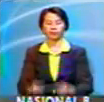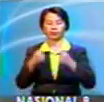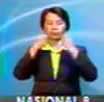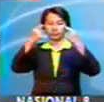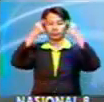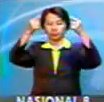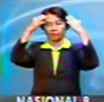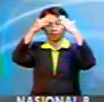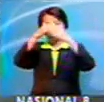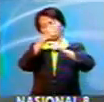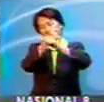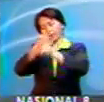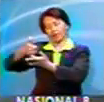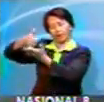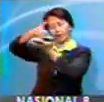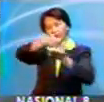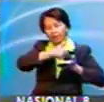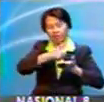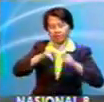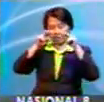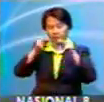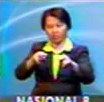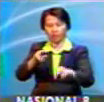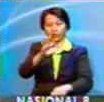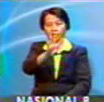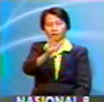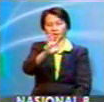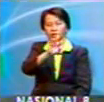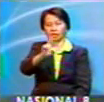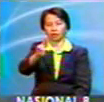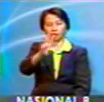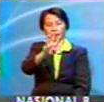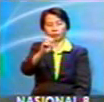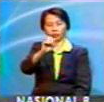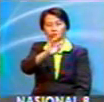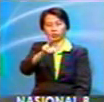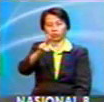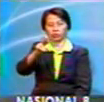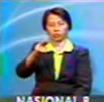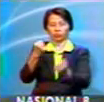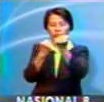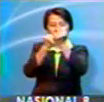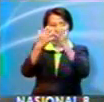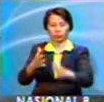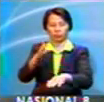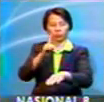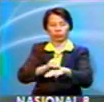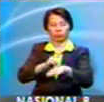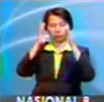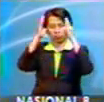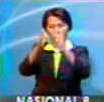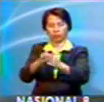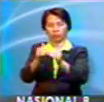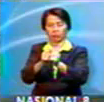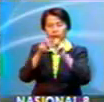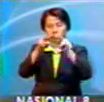Kejayaan Tok Gajah mempertahankan Piala Malaysia turut disaksikan hampir 4,000 penyokong yang membanjiri Stadium Darul Makmur menyaksikan